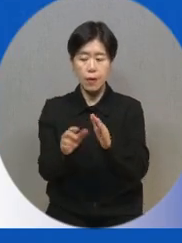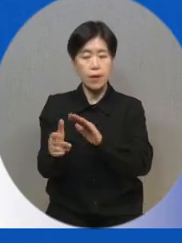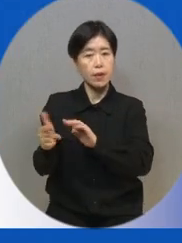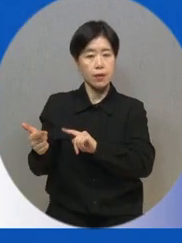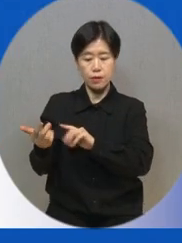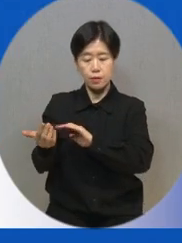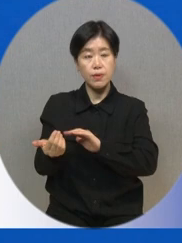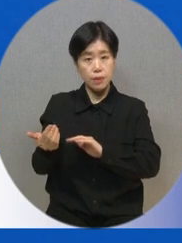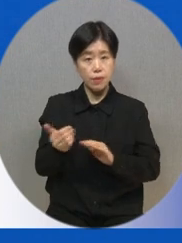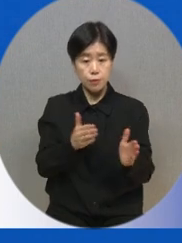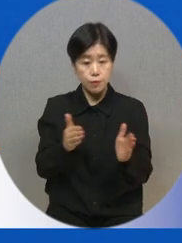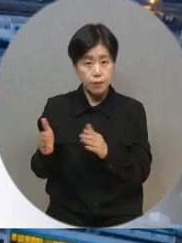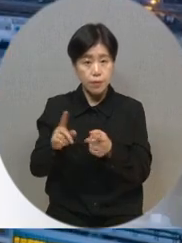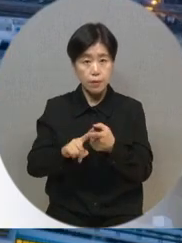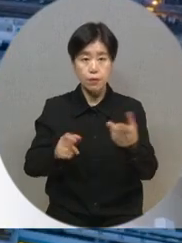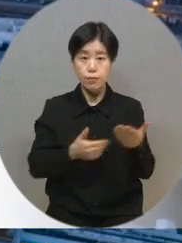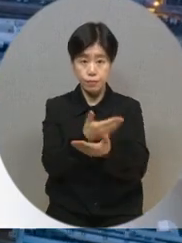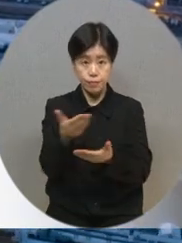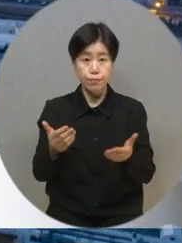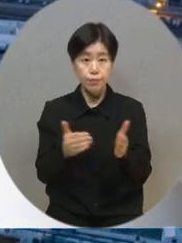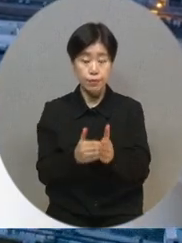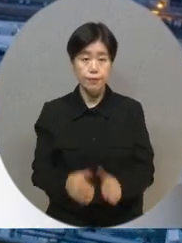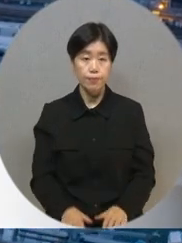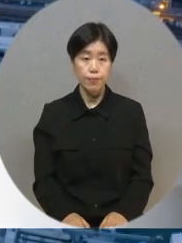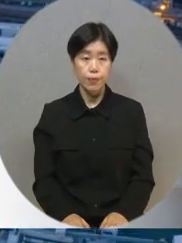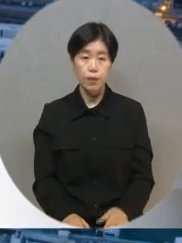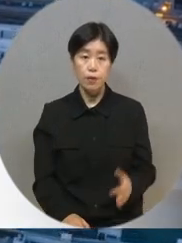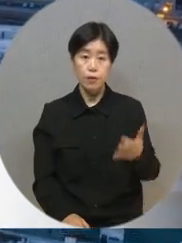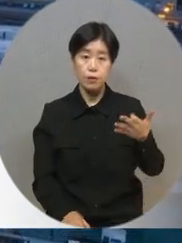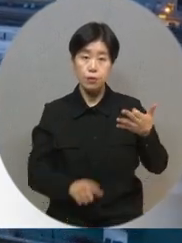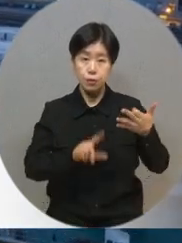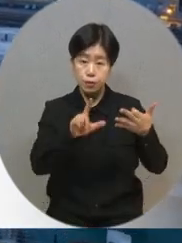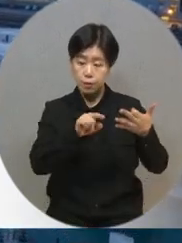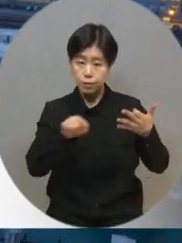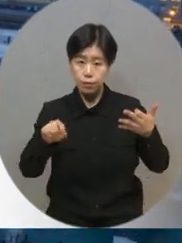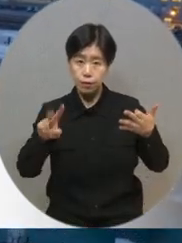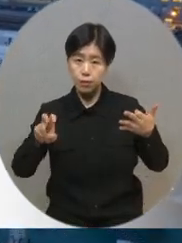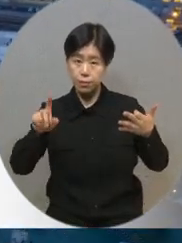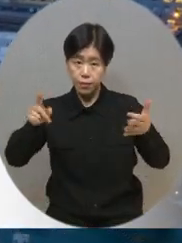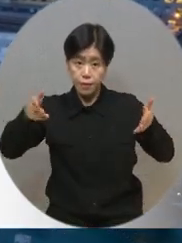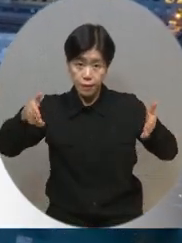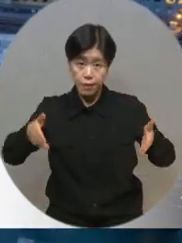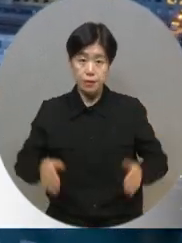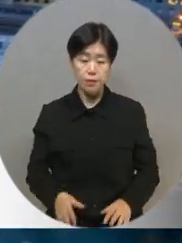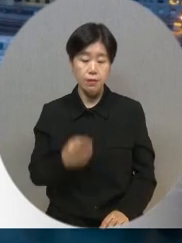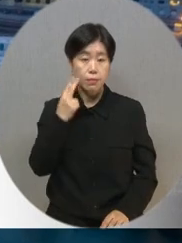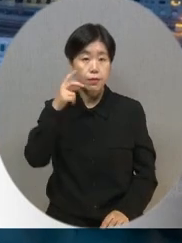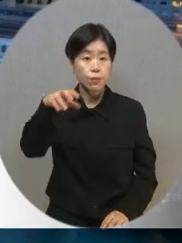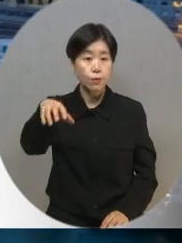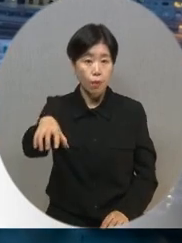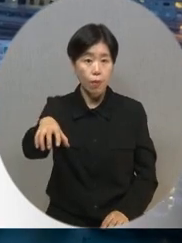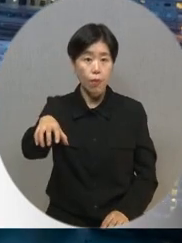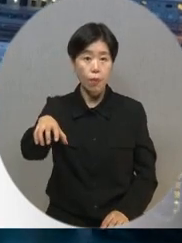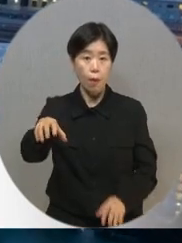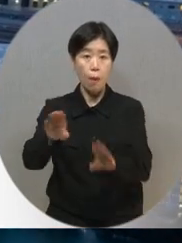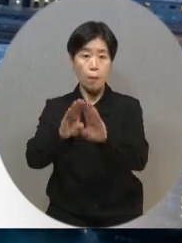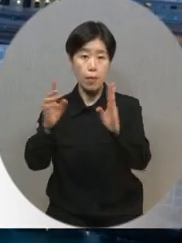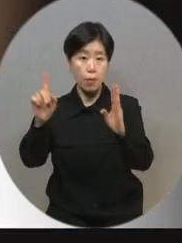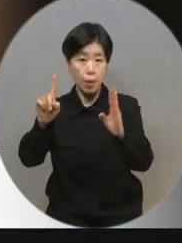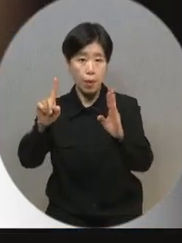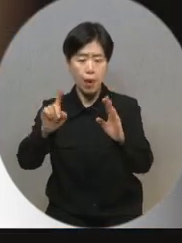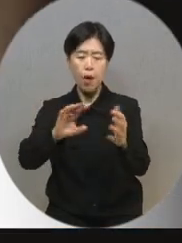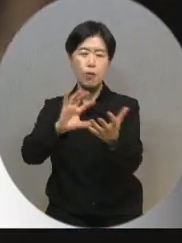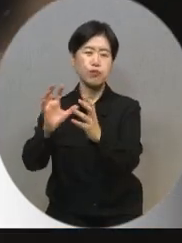준비 과정을 공유했습니다. 오는 19일부터 21일까지 미국 실리콘밸리에서 열리는 글로벌